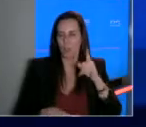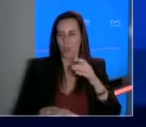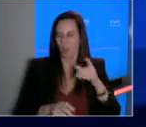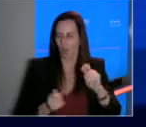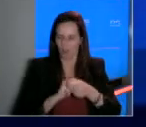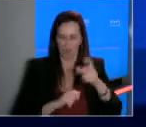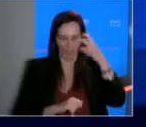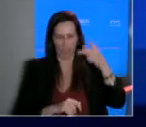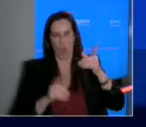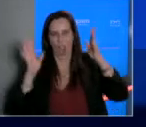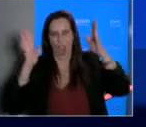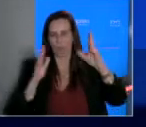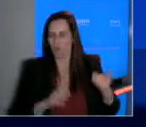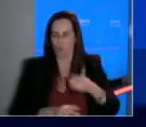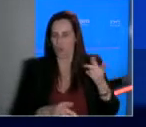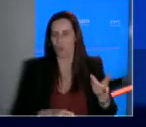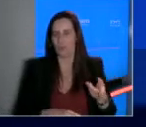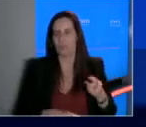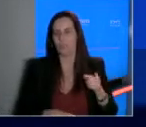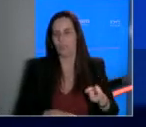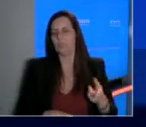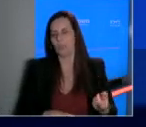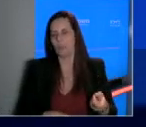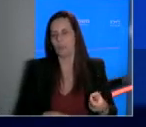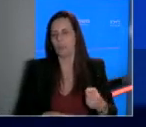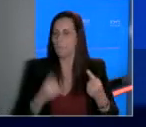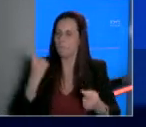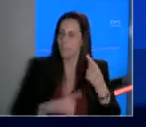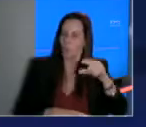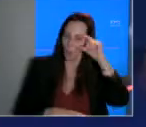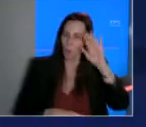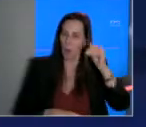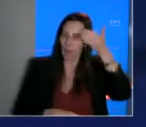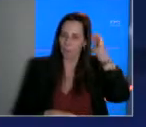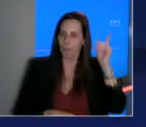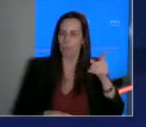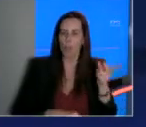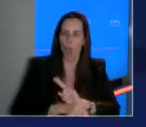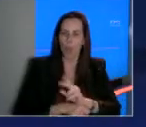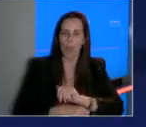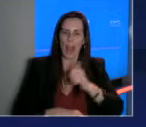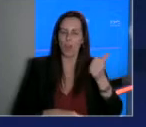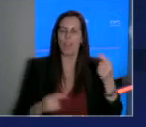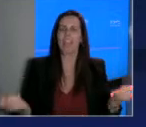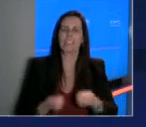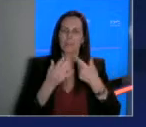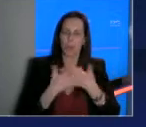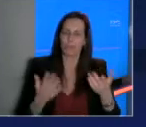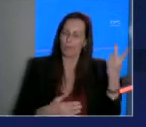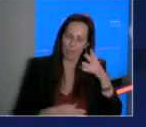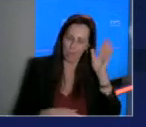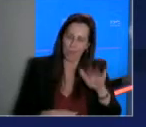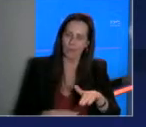הזאת שעשו פה למשותפת פעם אחר פעם, פתאום בוגי ולפיד הם הנוכלים, אלופי הסיסמאות,